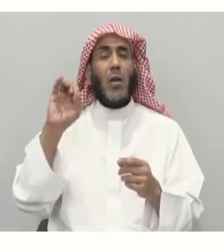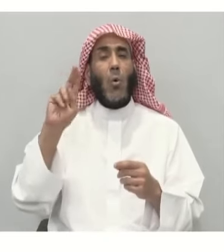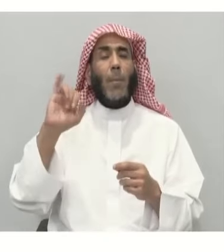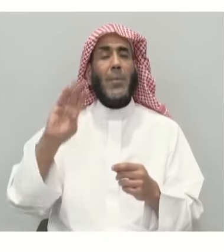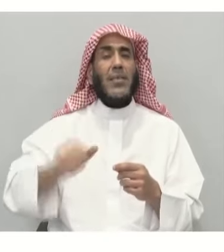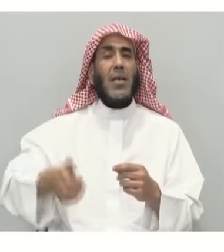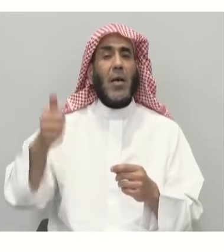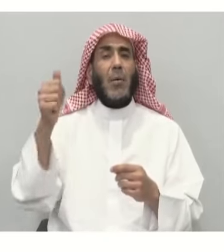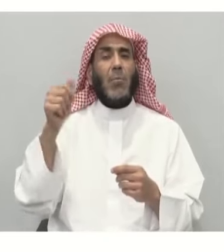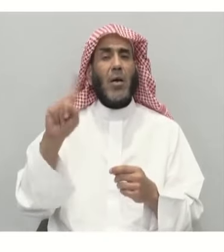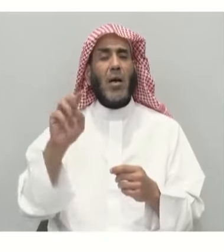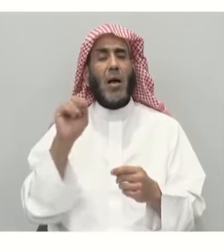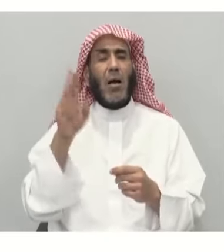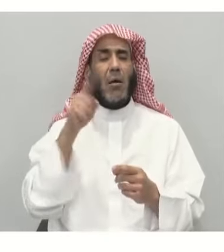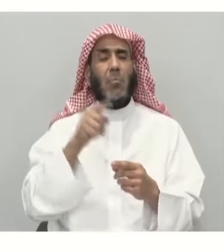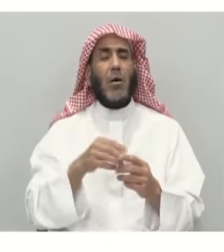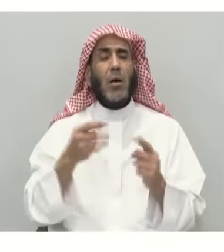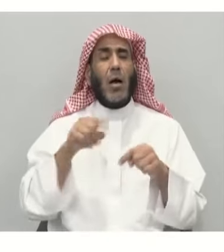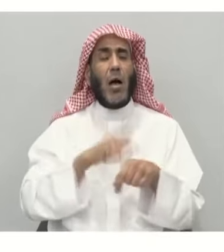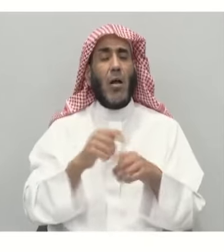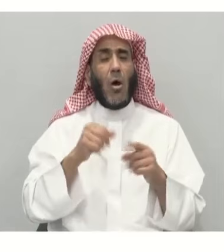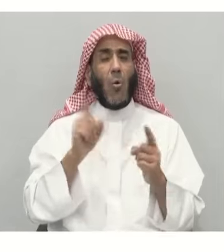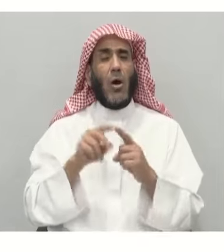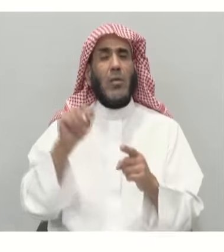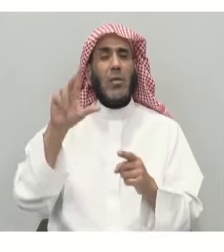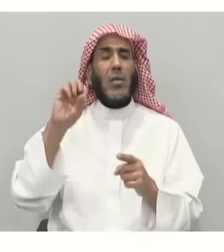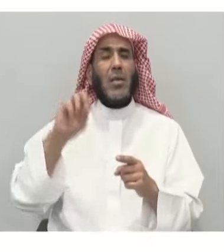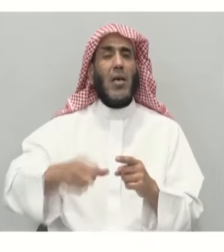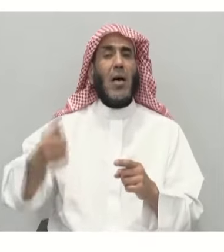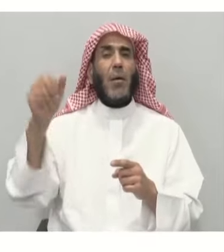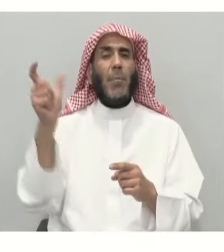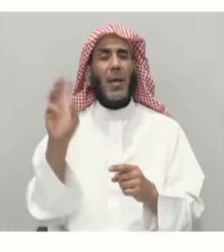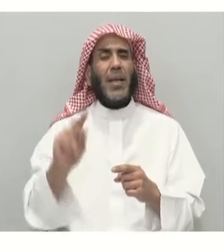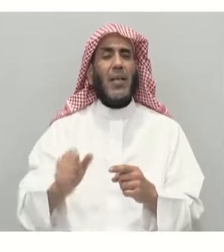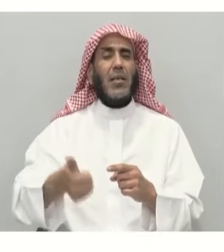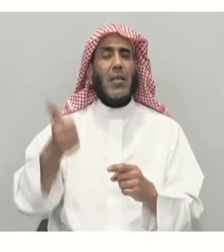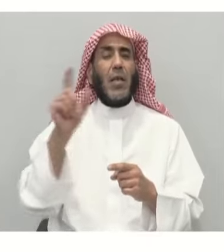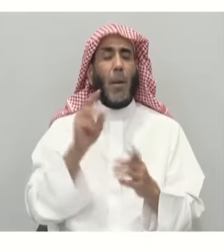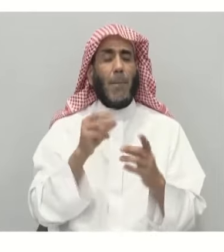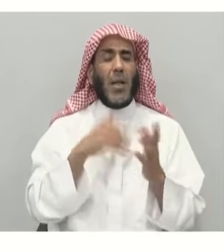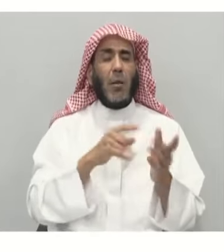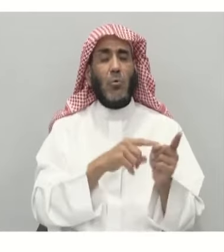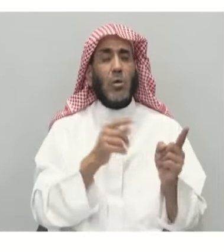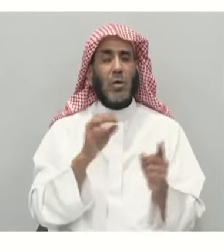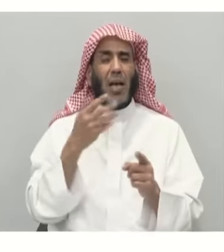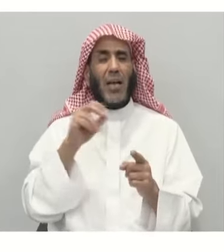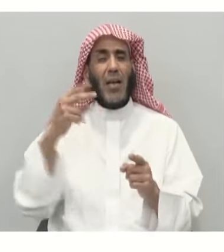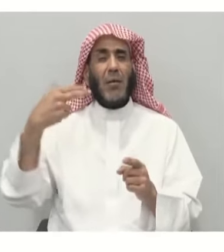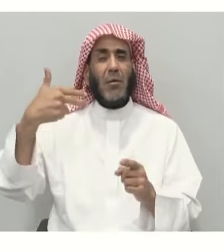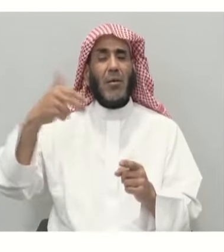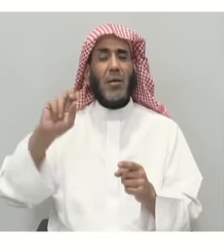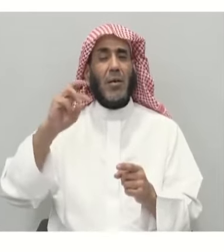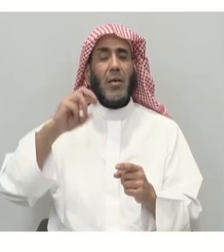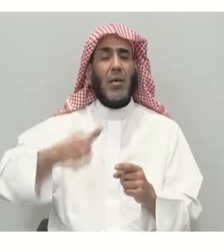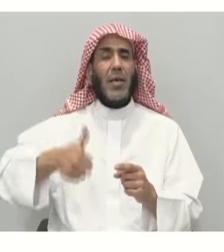مساءك حان وقت لقائنا بالمدير كان غذاء ووضعت لك